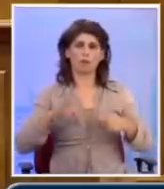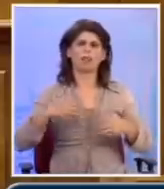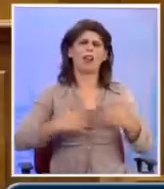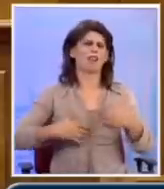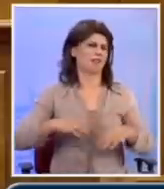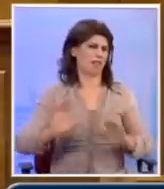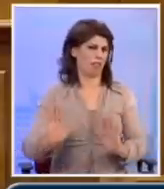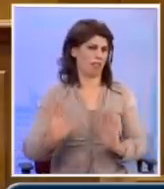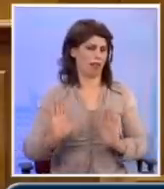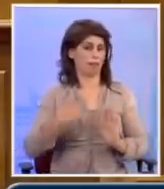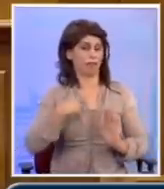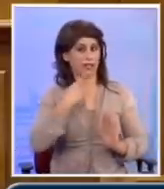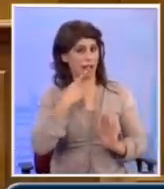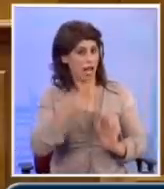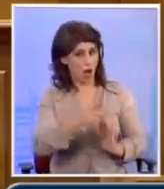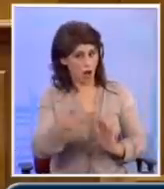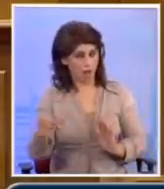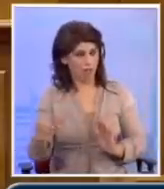ανησυχείτε.